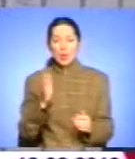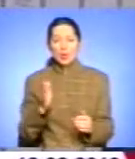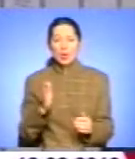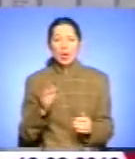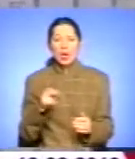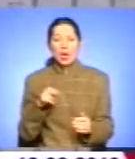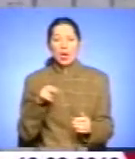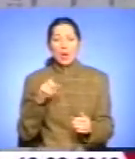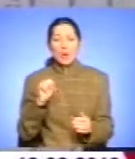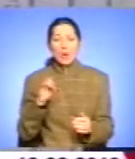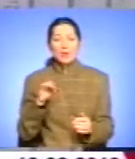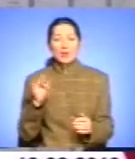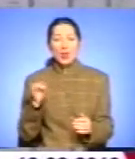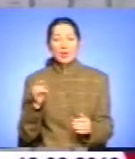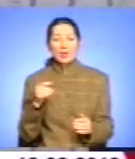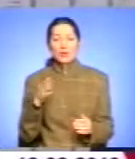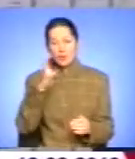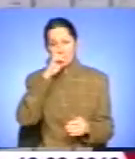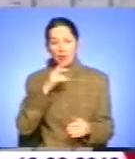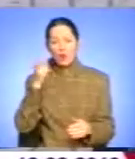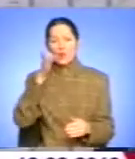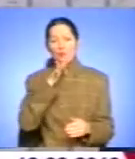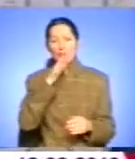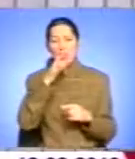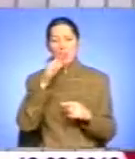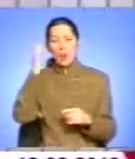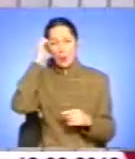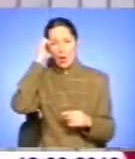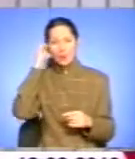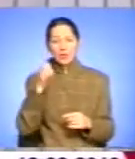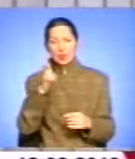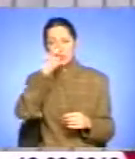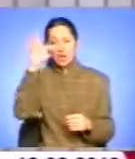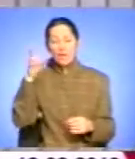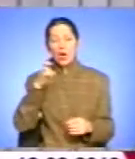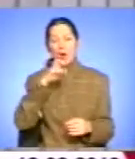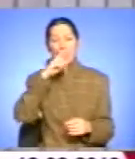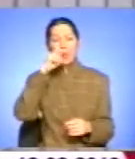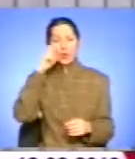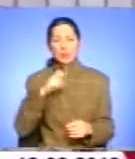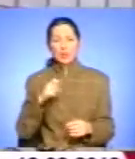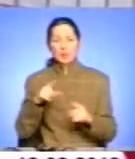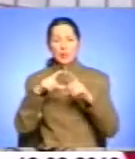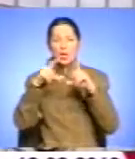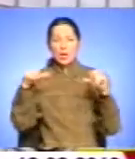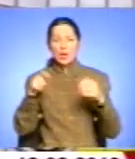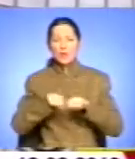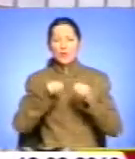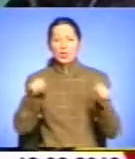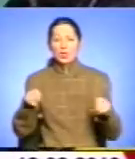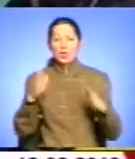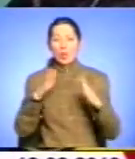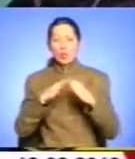української держави. Вічна пам'ять Левку Горохівському. Слава Україні! Барельєф відкрили на будинку по вулиці Злуки,